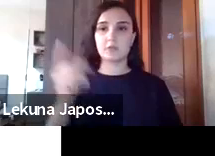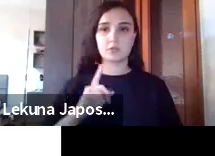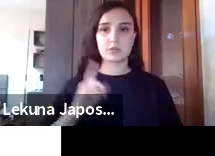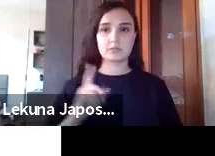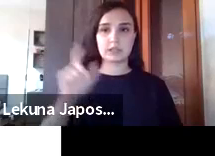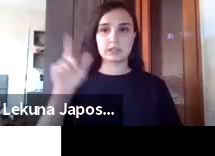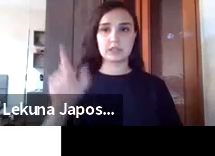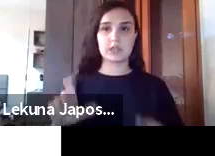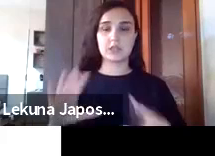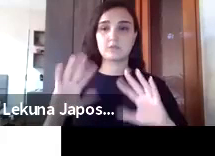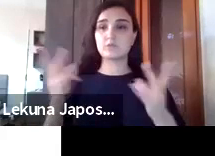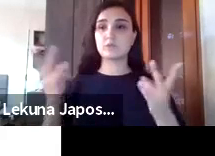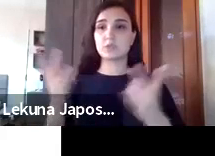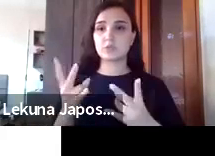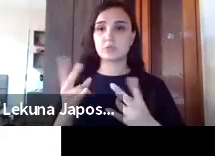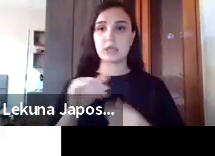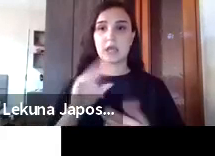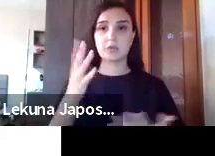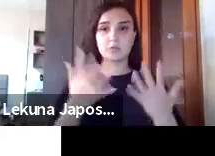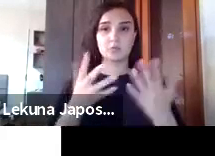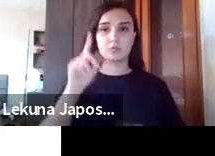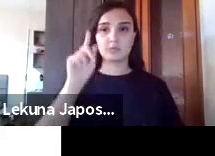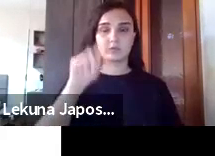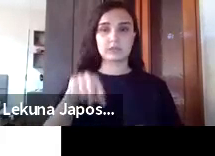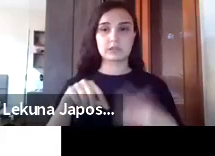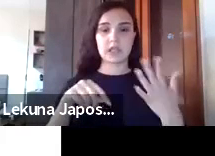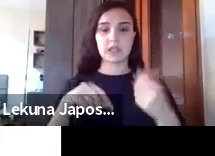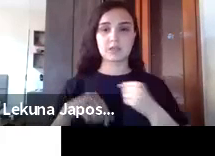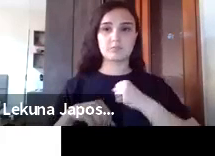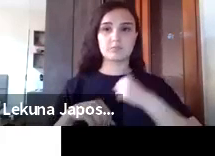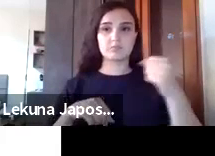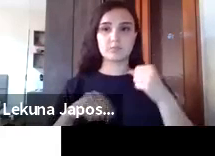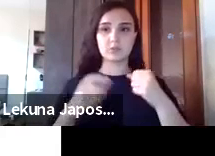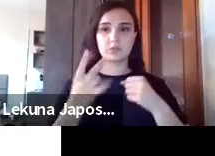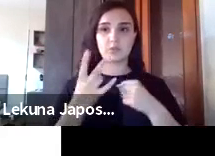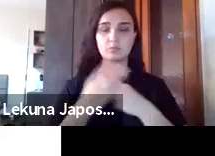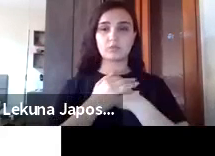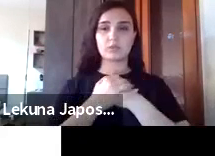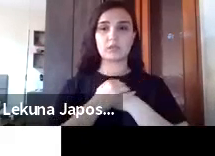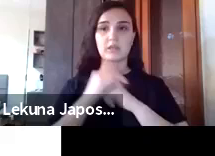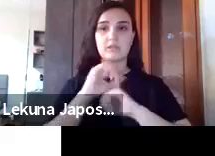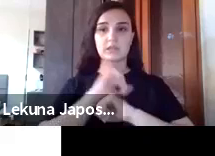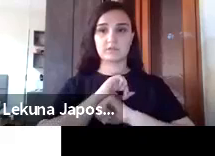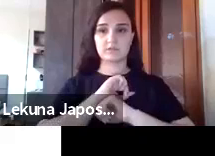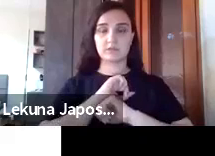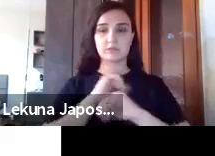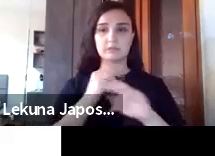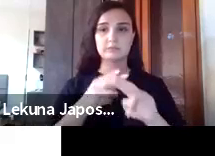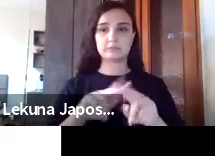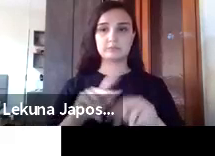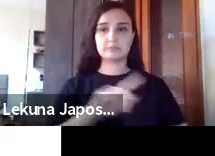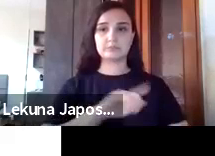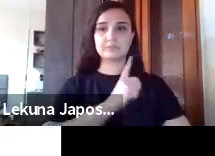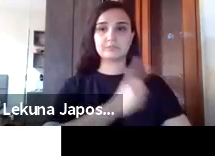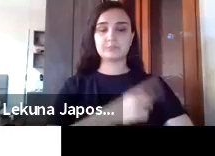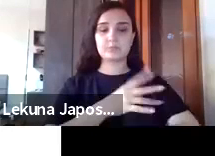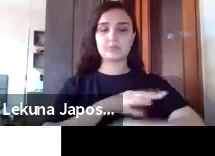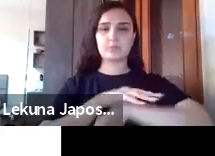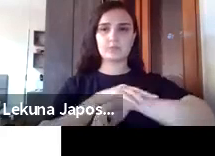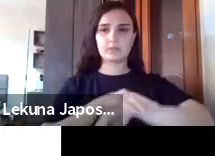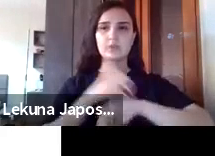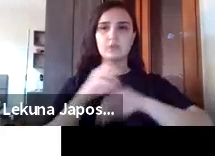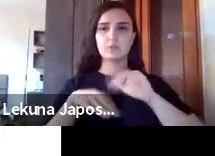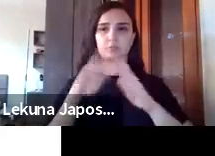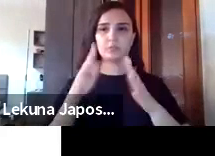თუ საჭიროა, ან თუ ვიცი რომ უბრალოდ ხელი მივარტყი და ცოტა ხანი უნდა დავასვენო ეს ხელი, იმიტომ რომ ძალა თუ დავატანე, კიდევ